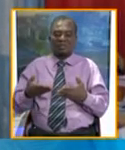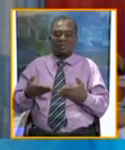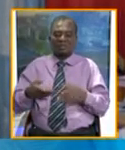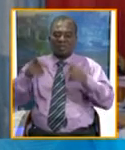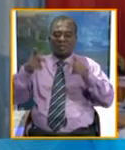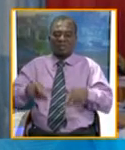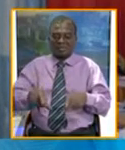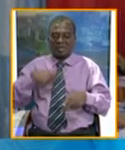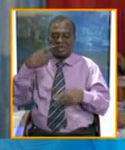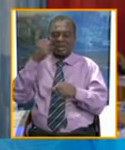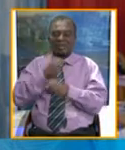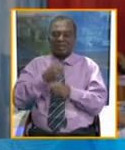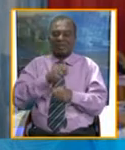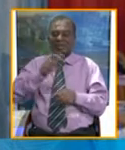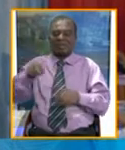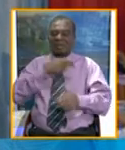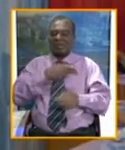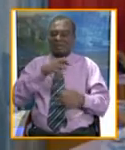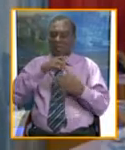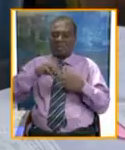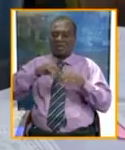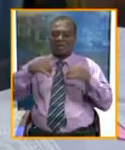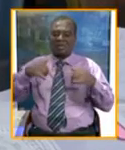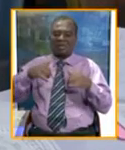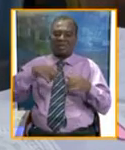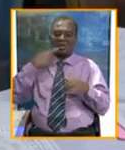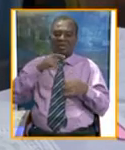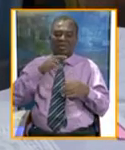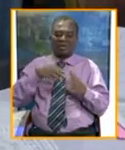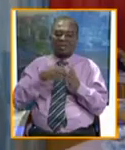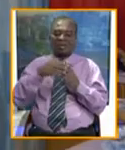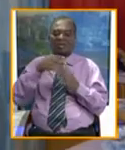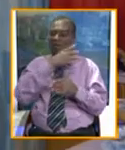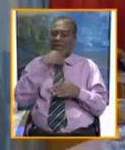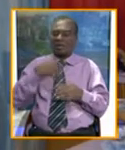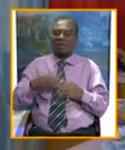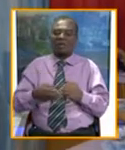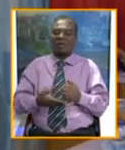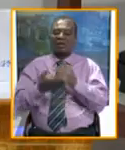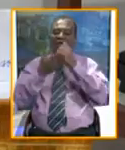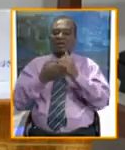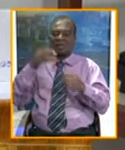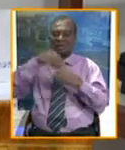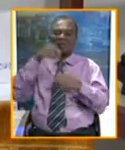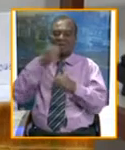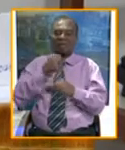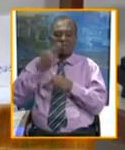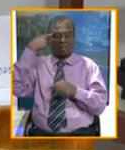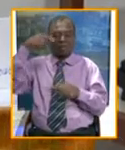ces personnes ressources qui travaillent au niveau de ces entités-là décentralisées, qui sont souvent aidées dans leurs tâches par des partenaires de mise en œuvre,